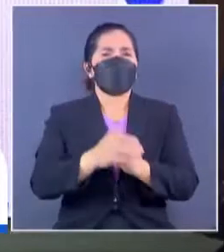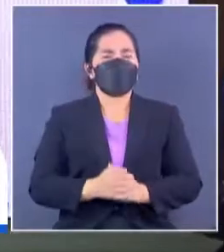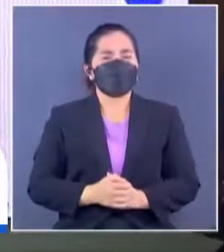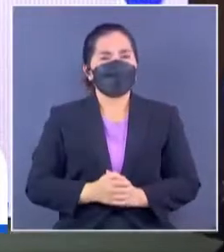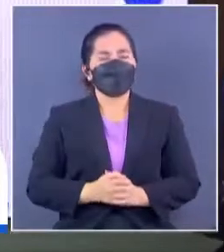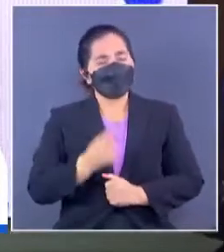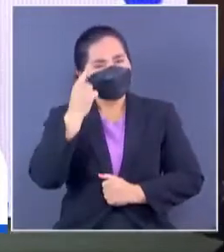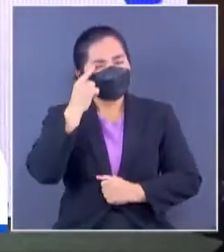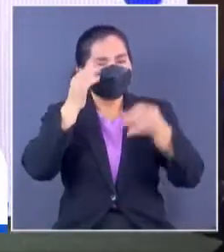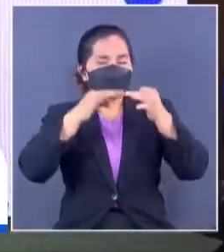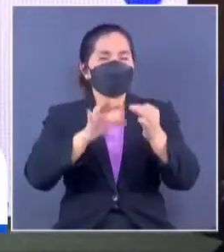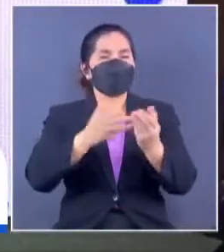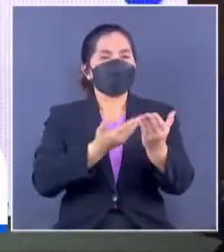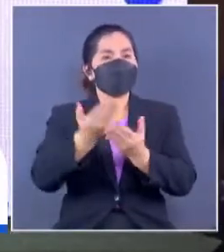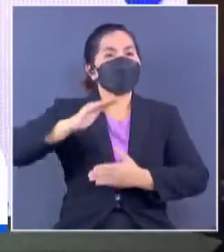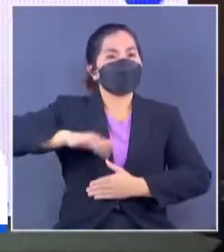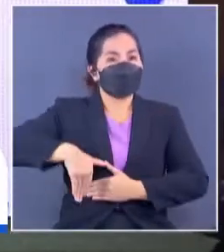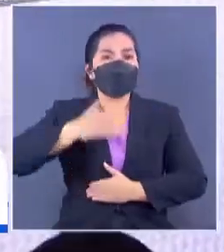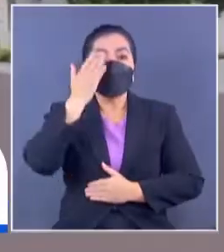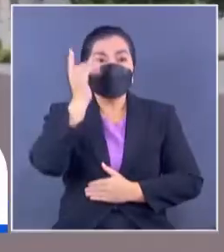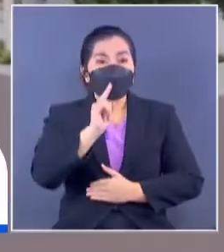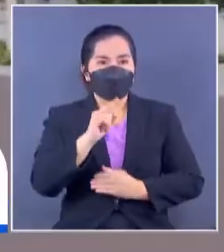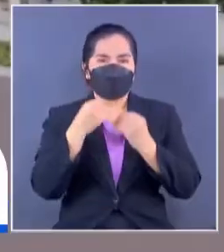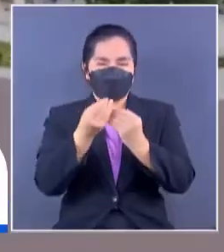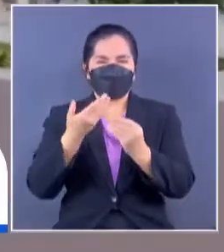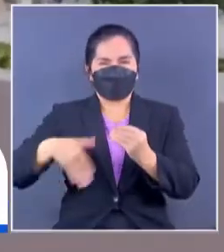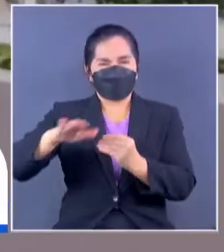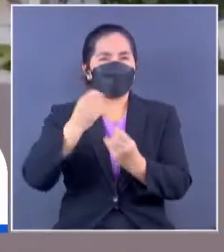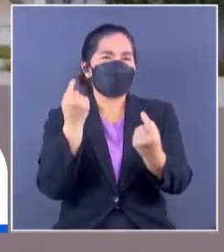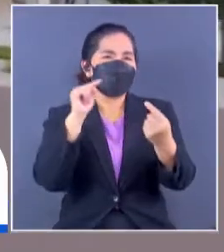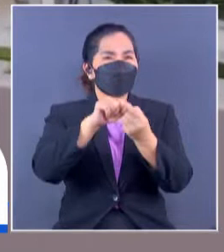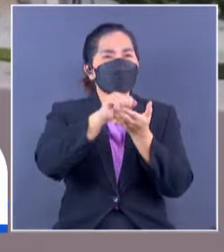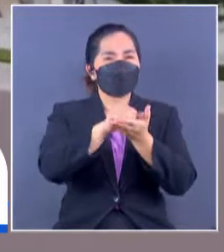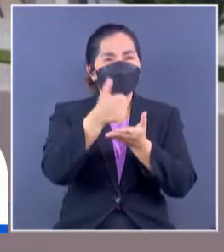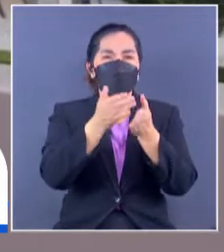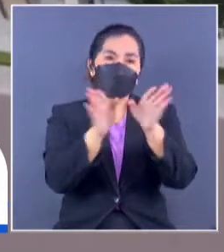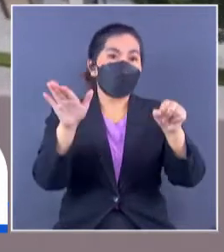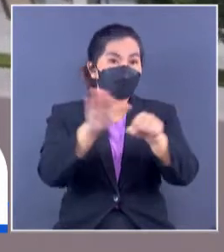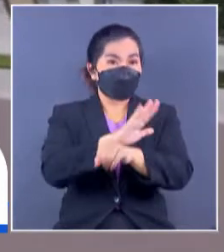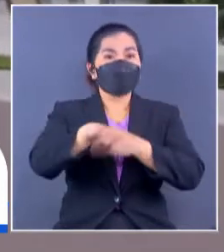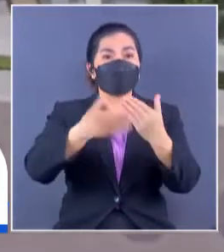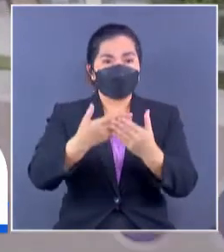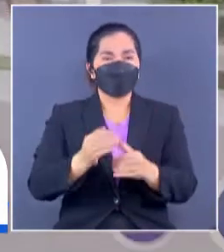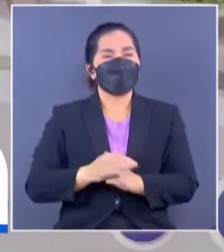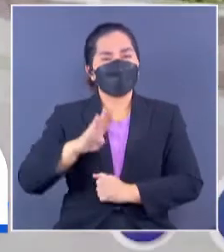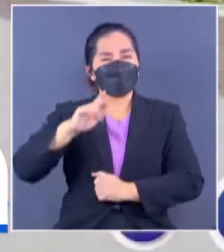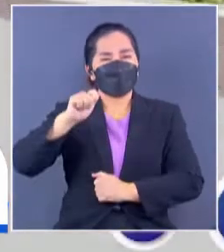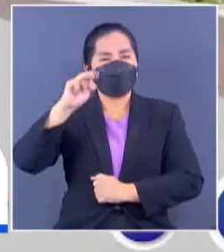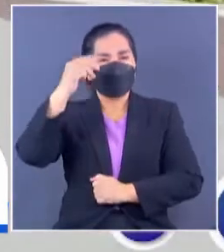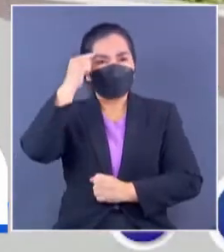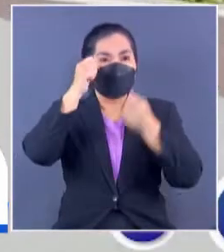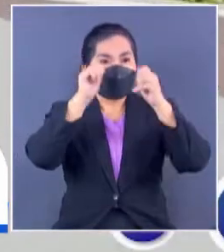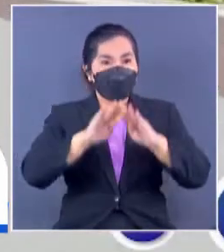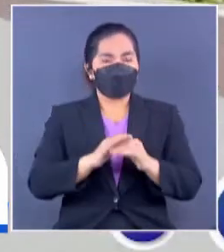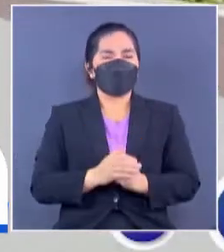จะตัดสินใจเลือกซื้อนะครับเพื่อให้ลูกค้าได้เข้าถึงการให้บริการอย่างครอบคลุมทุกมิติแบมจึงได้ออกแบบครับสร้